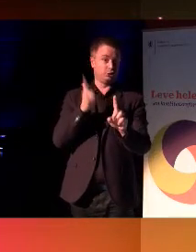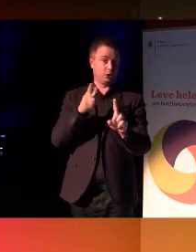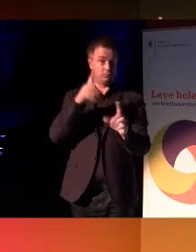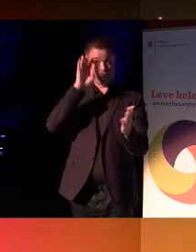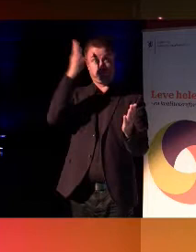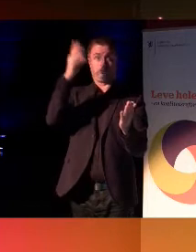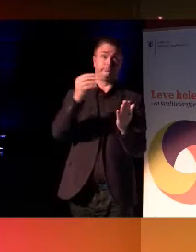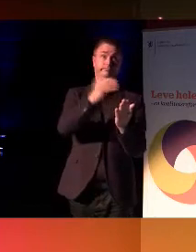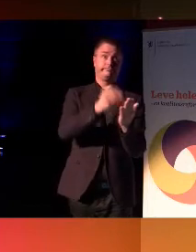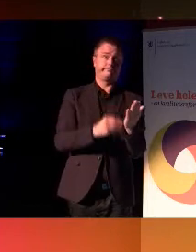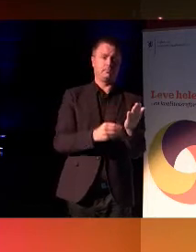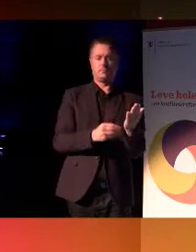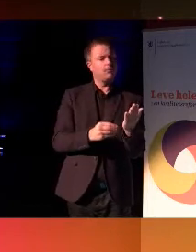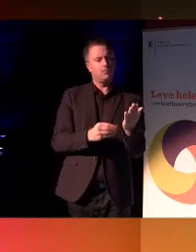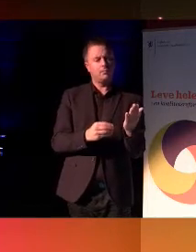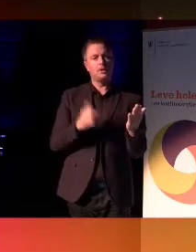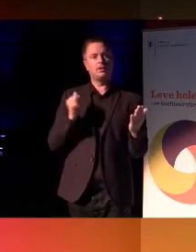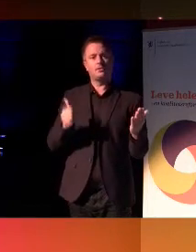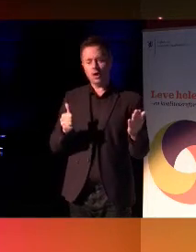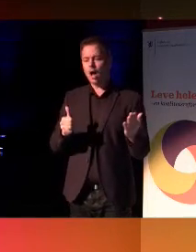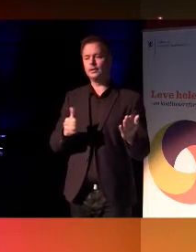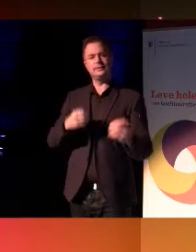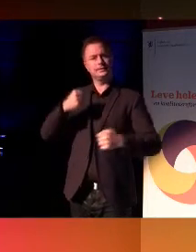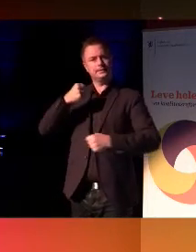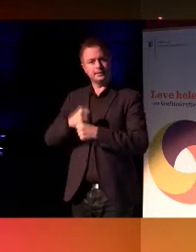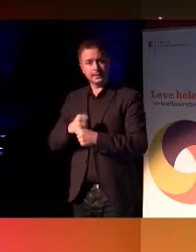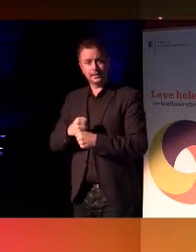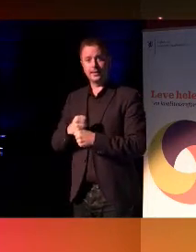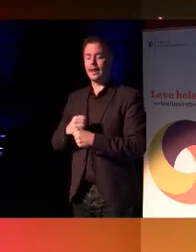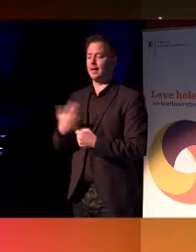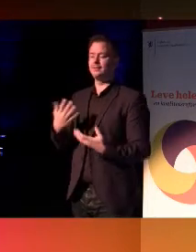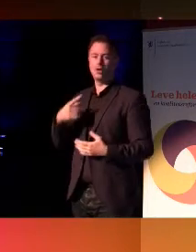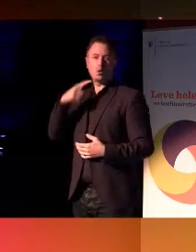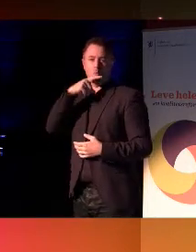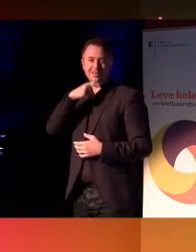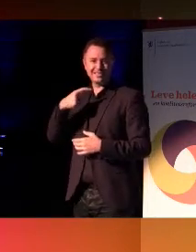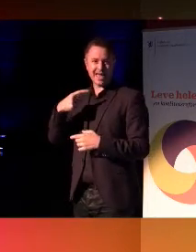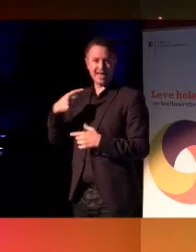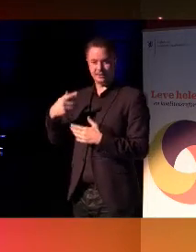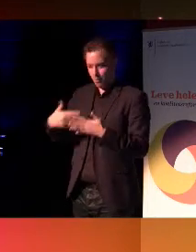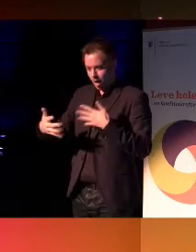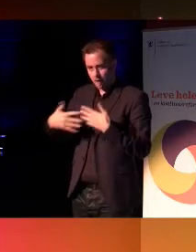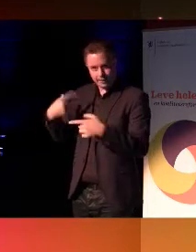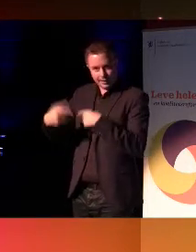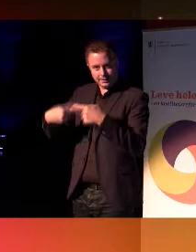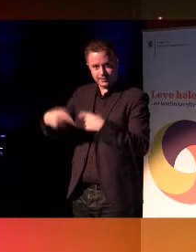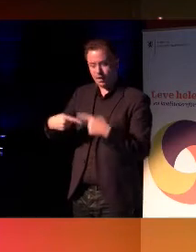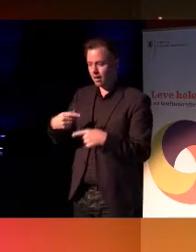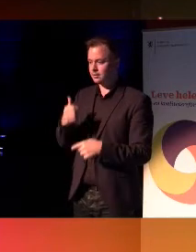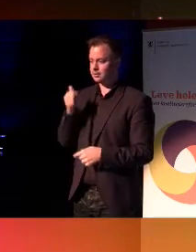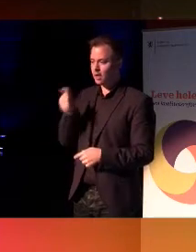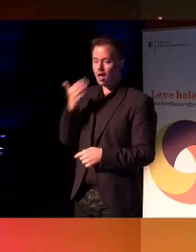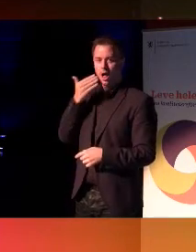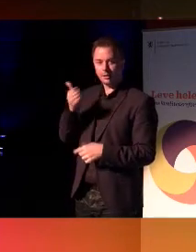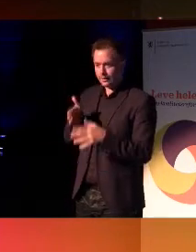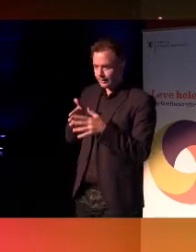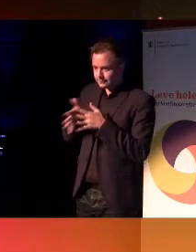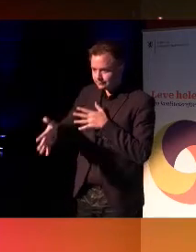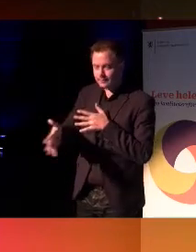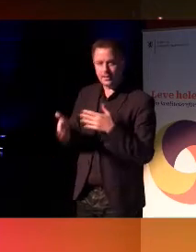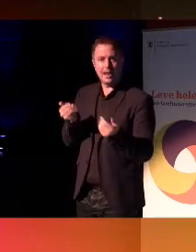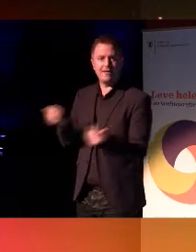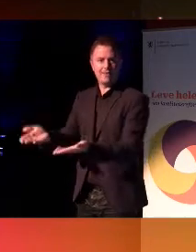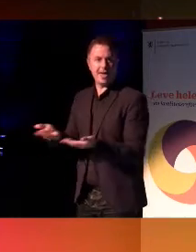sikre at et komplisert handlingsforløp blir gjentatt på den riktige måten hver gang det nødvendig å levere den tjenesten